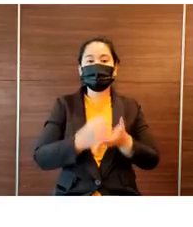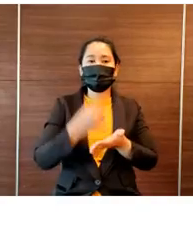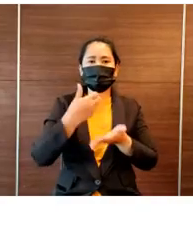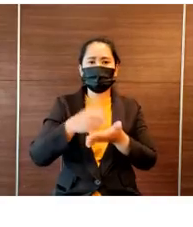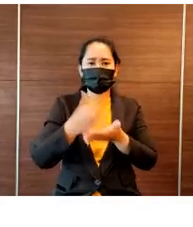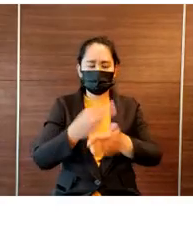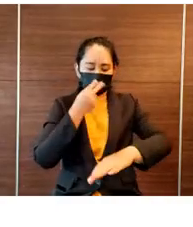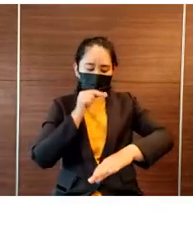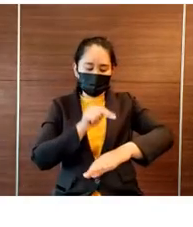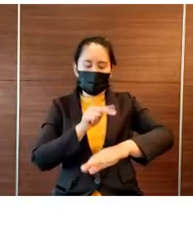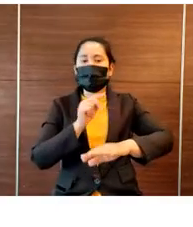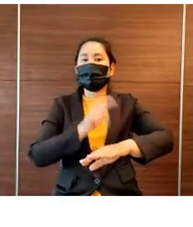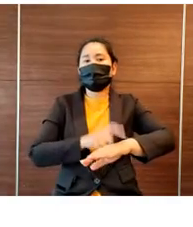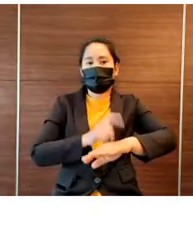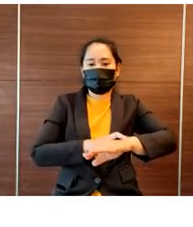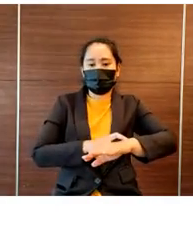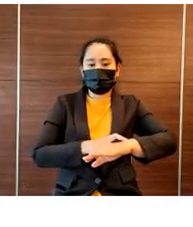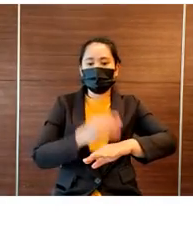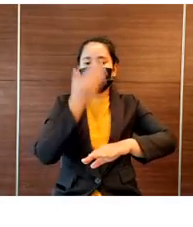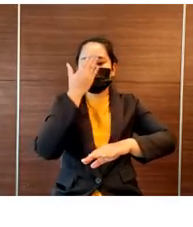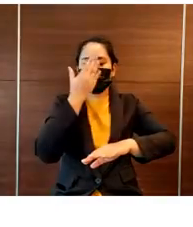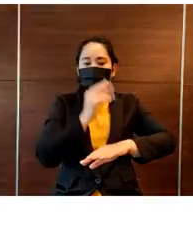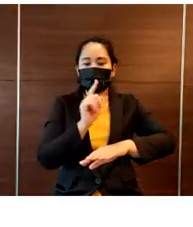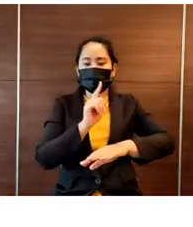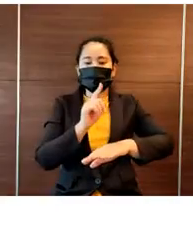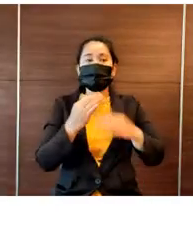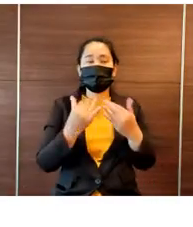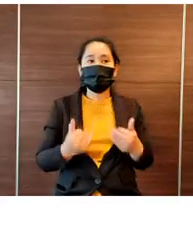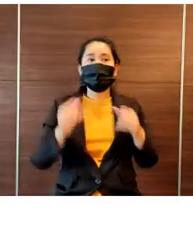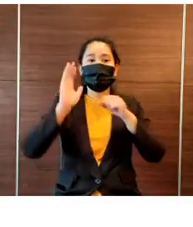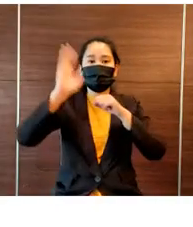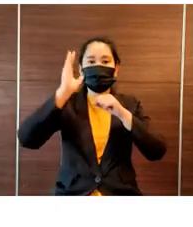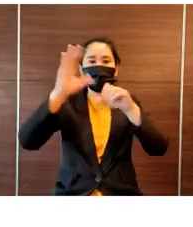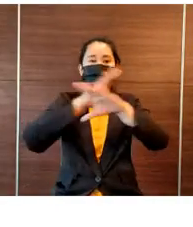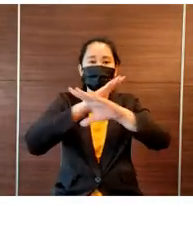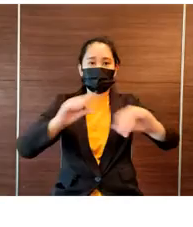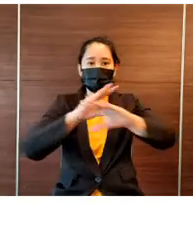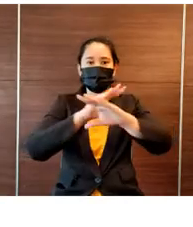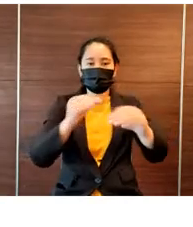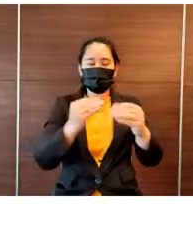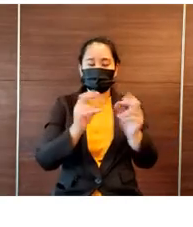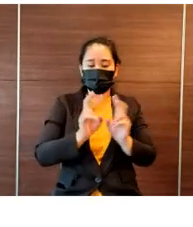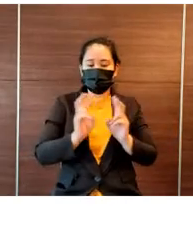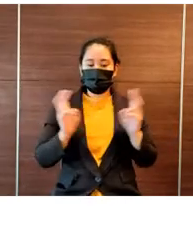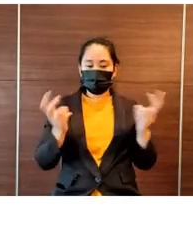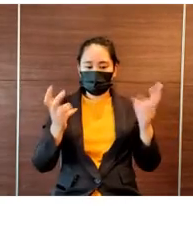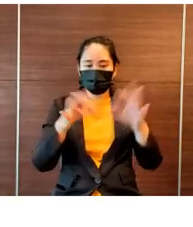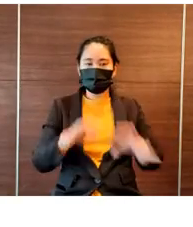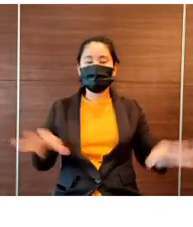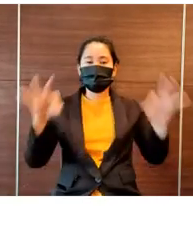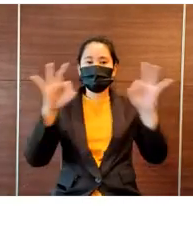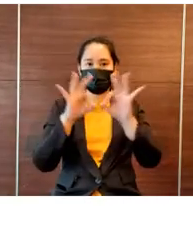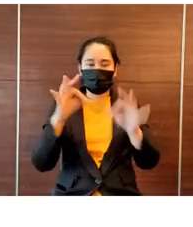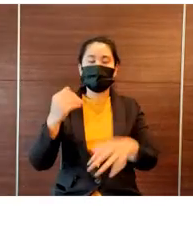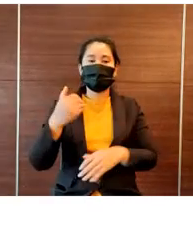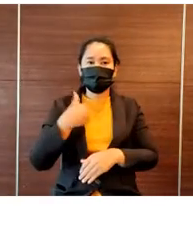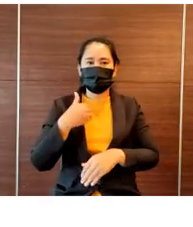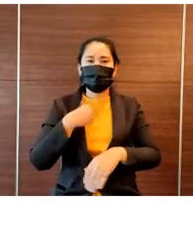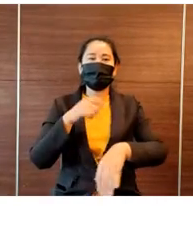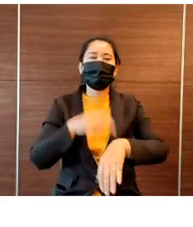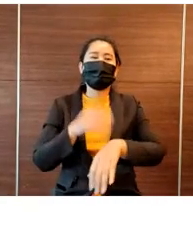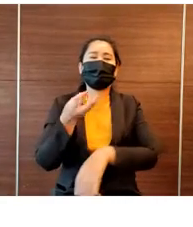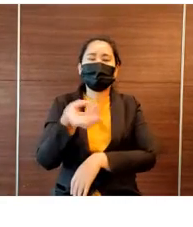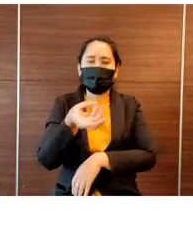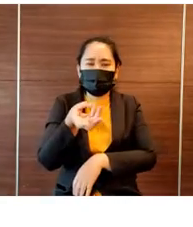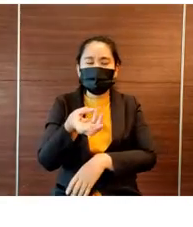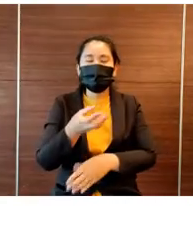าะเนื่องจากว่าเวทีนี้เนี่ยมันเป็นเวทีที่ค่อนข้างมีความสำคัญนะคะแล้วก็เวลาน้อยนิดม